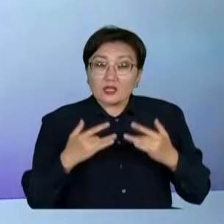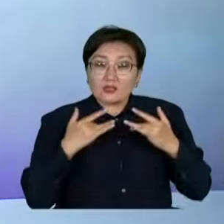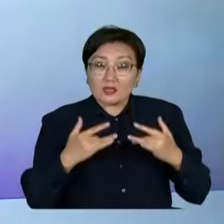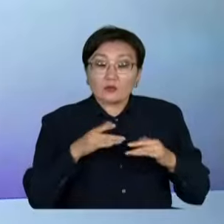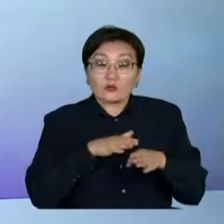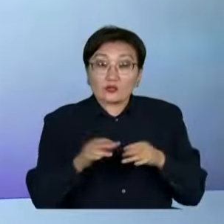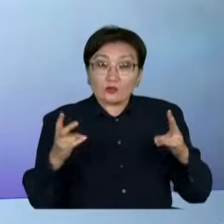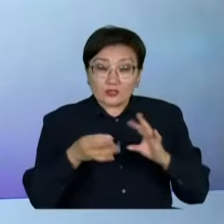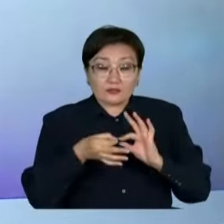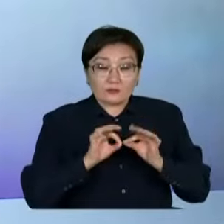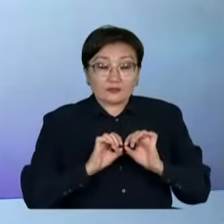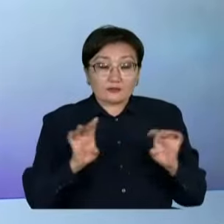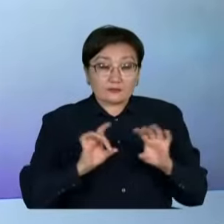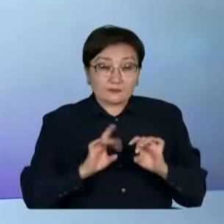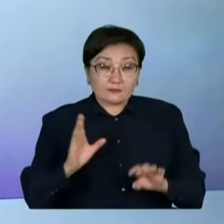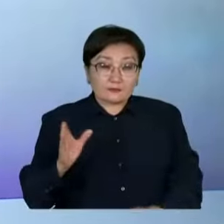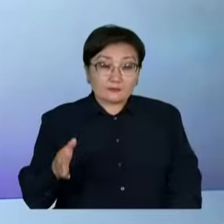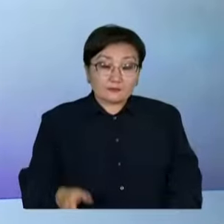қойылған, Жансая Олжабек біліп қайтты.